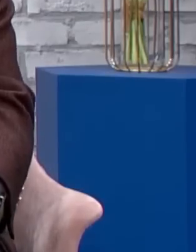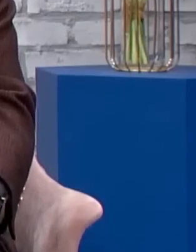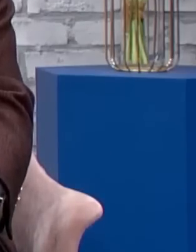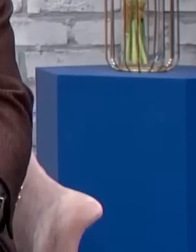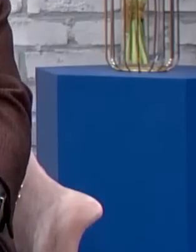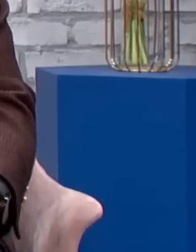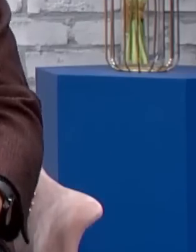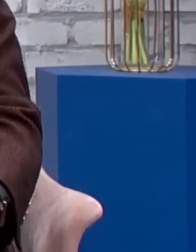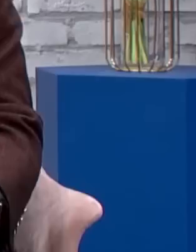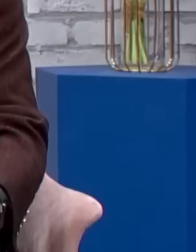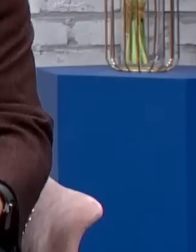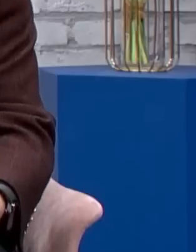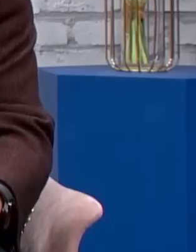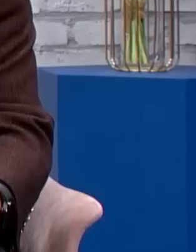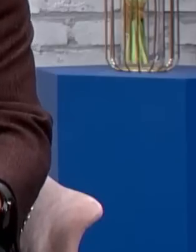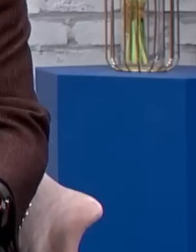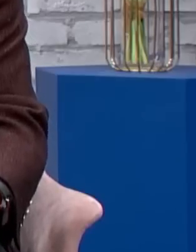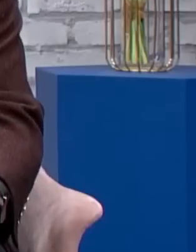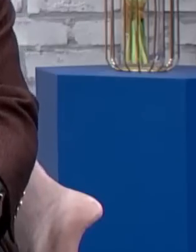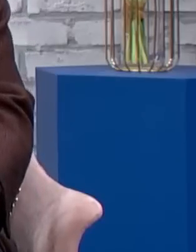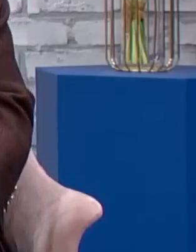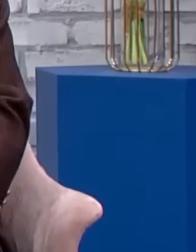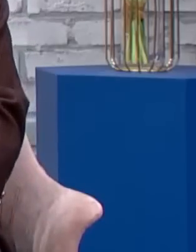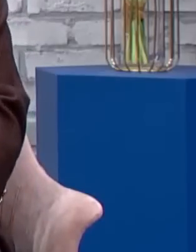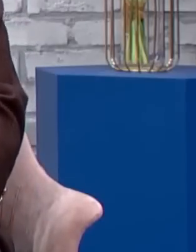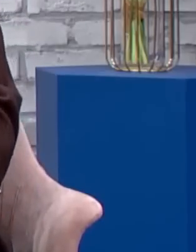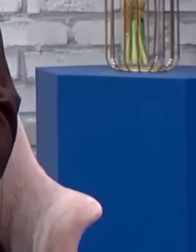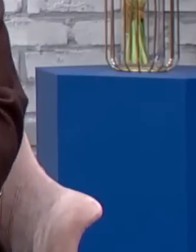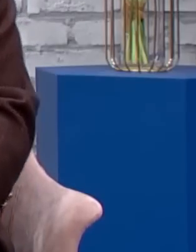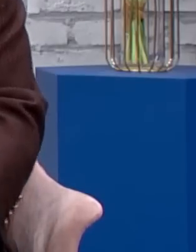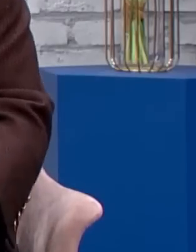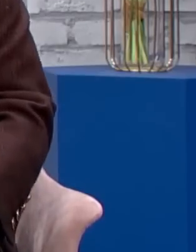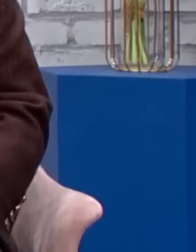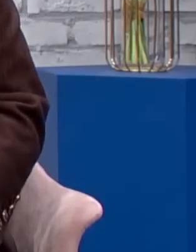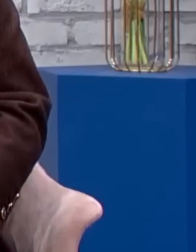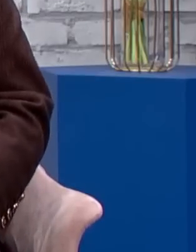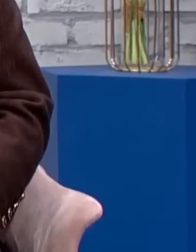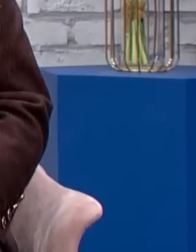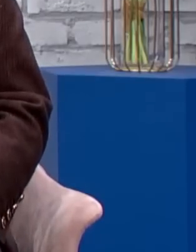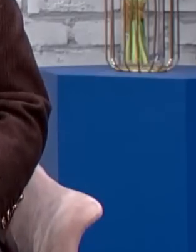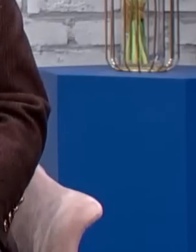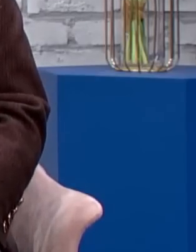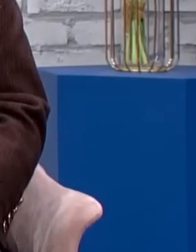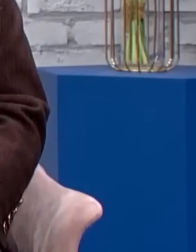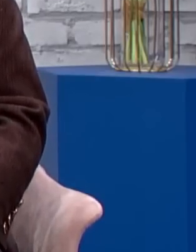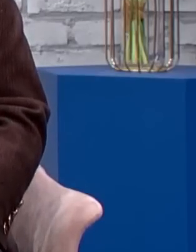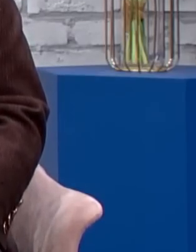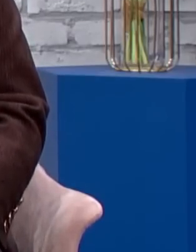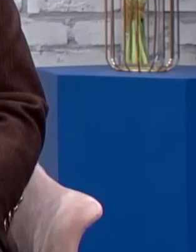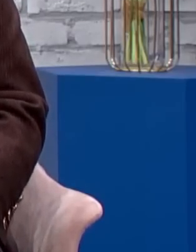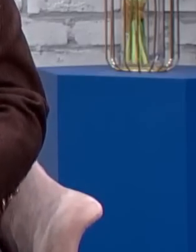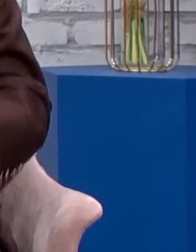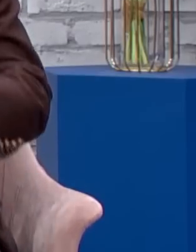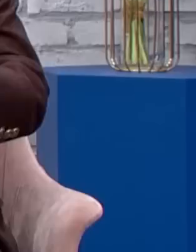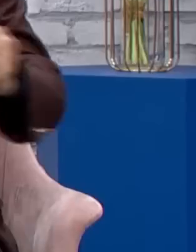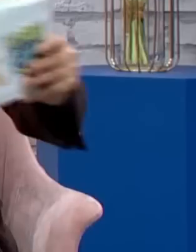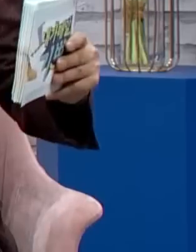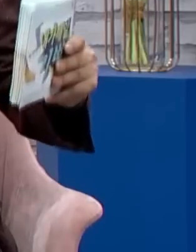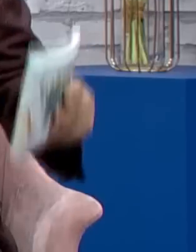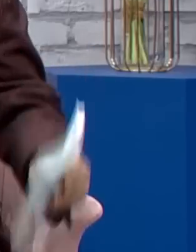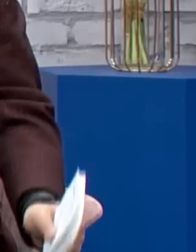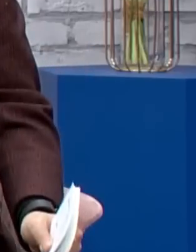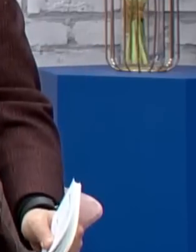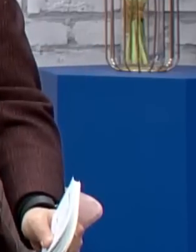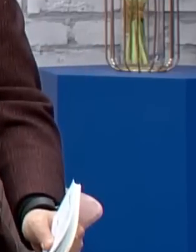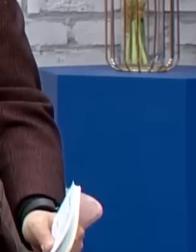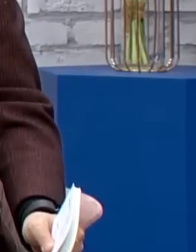한 교회 한 학교 세우기 운동. 네. 자, 기독교 대한학교를 통해서 다음 세대를 복음으로 세우는 겁니다. 아멘.